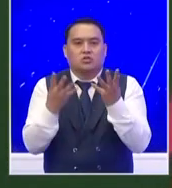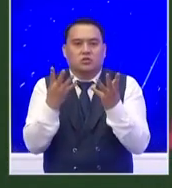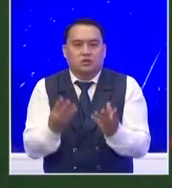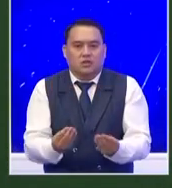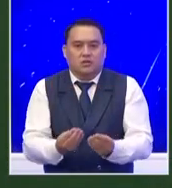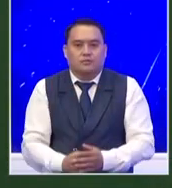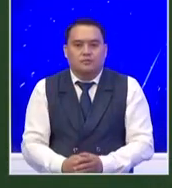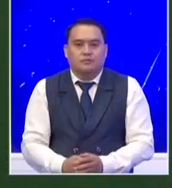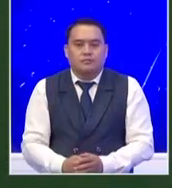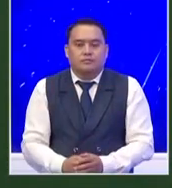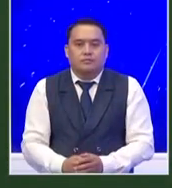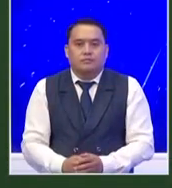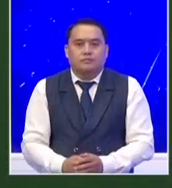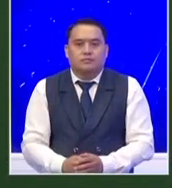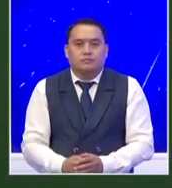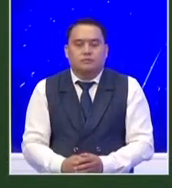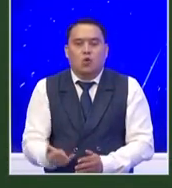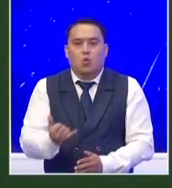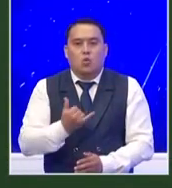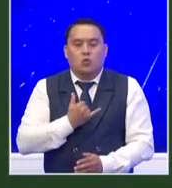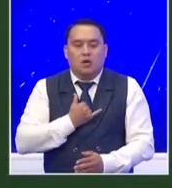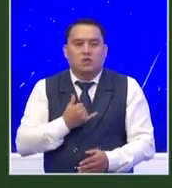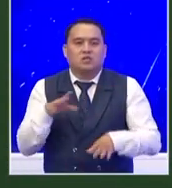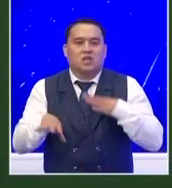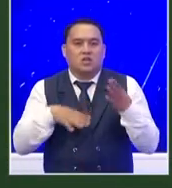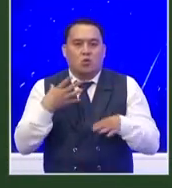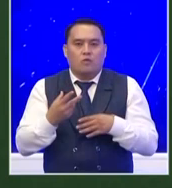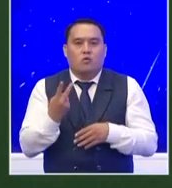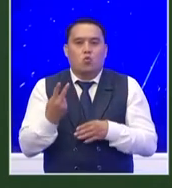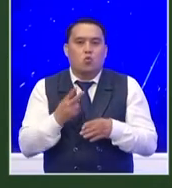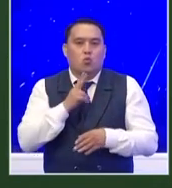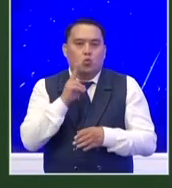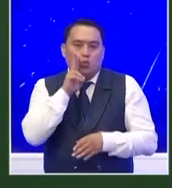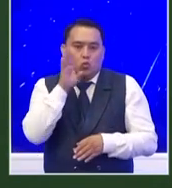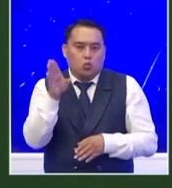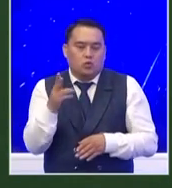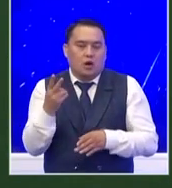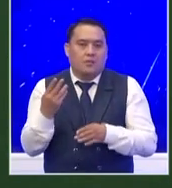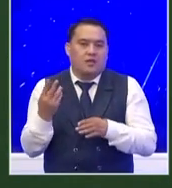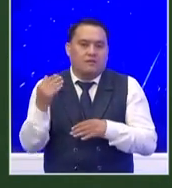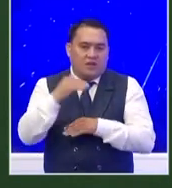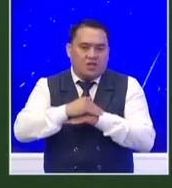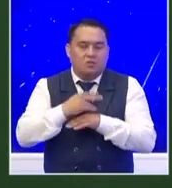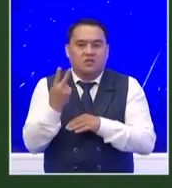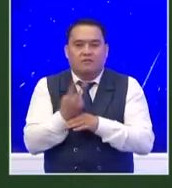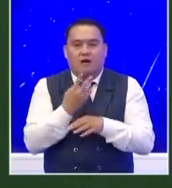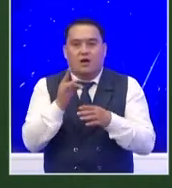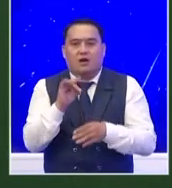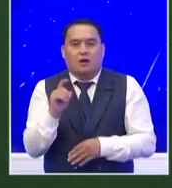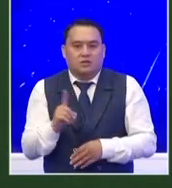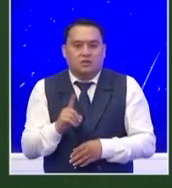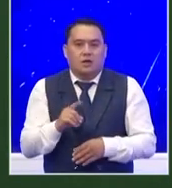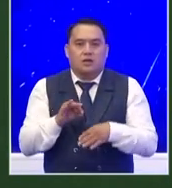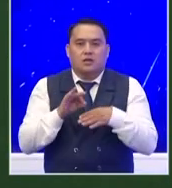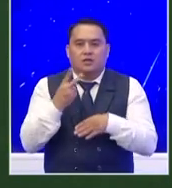нас восстановились тренировки, идут сейчас тренировки два раза в день. С утра мы тренируемся ОФП, общая физическая подготовка. Тренировка у нас